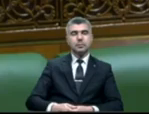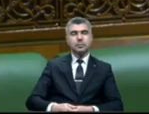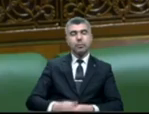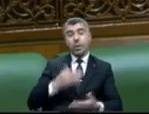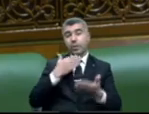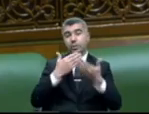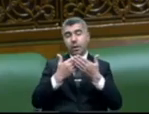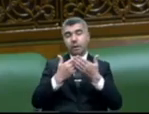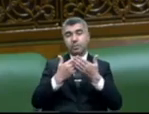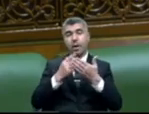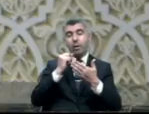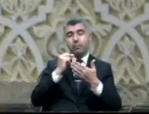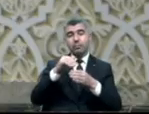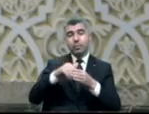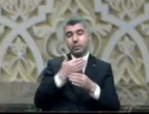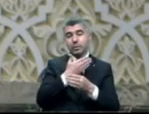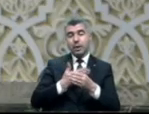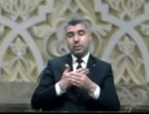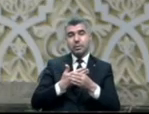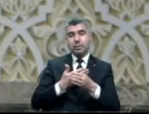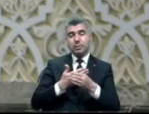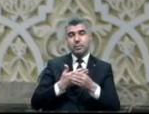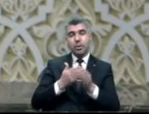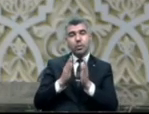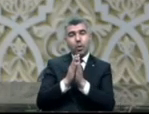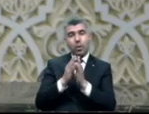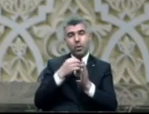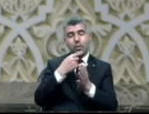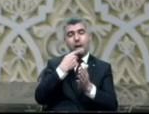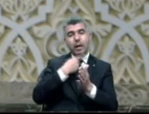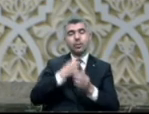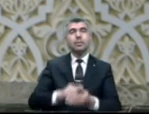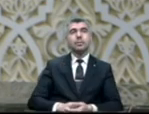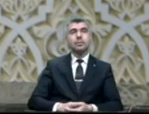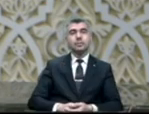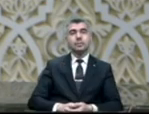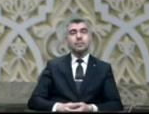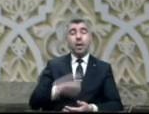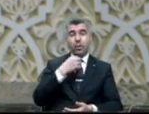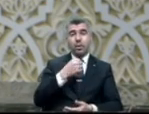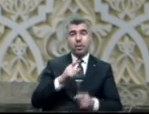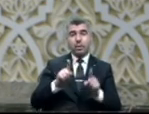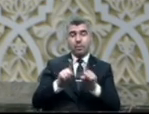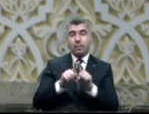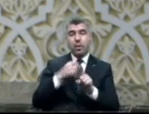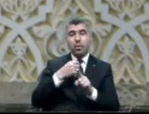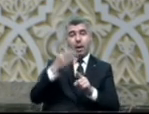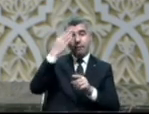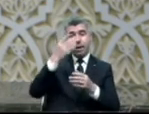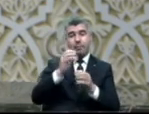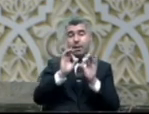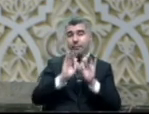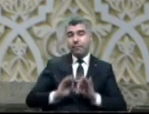نغمشي السبان. شكرا السيد المستشار المحترم شكرا انتهى الوقت شكرا حتى وان لم اكن فهمت